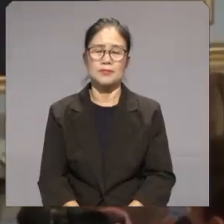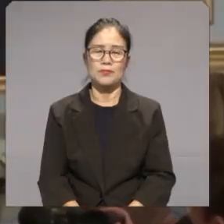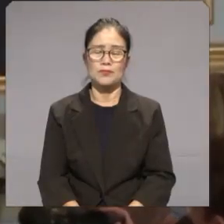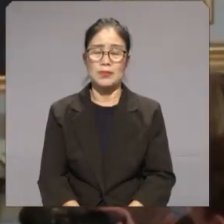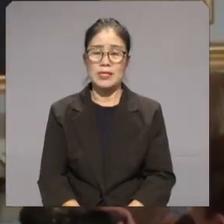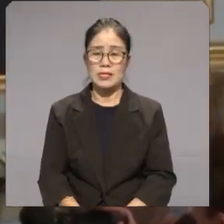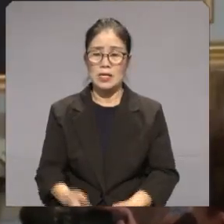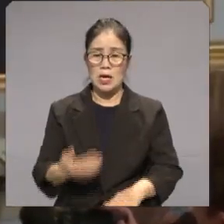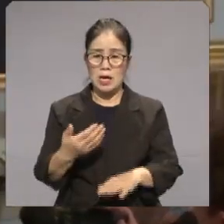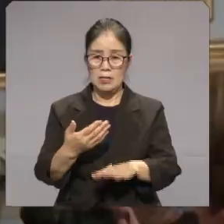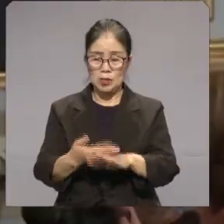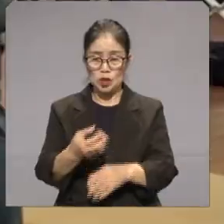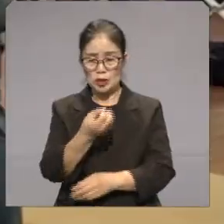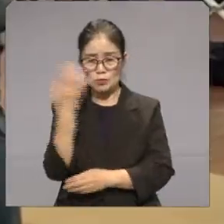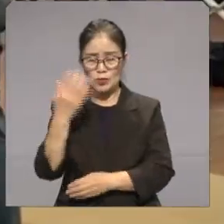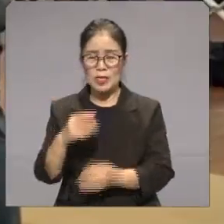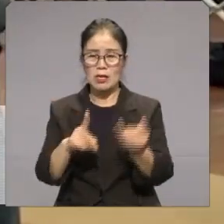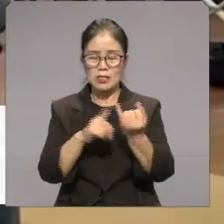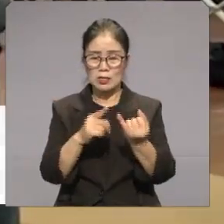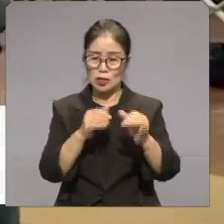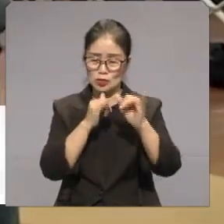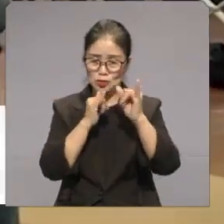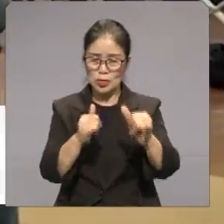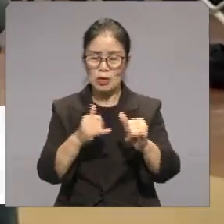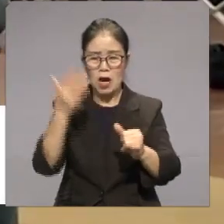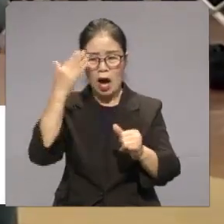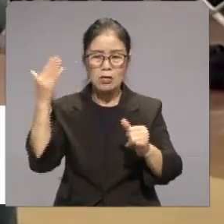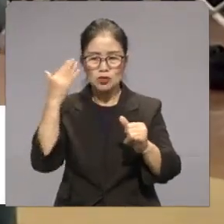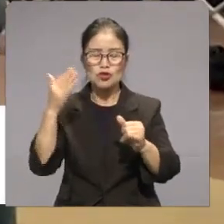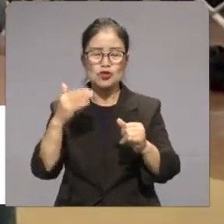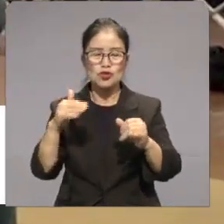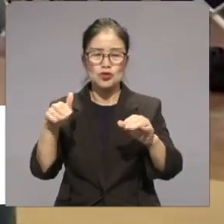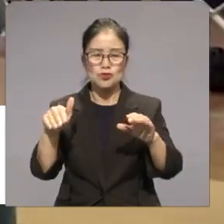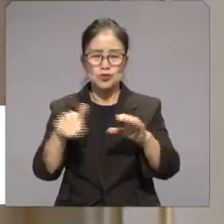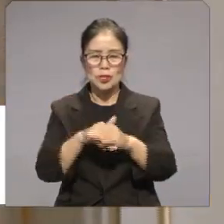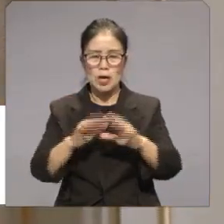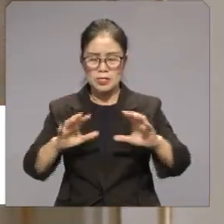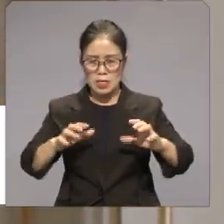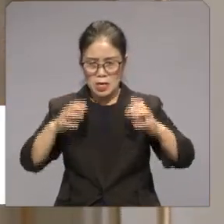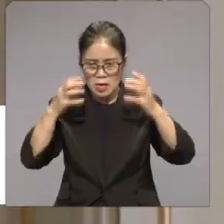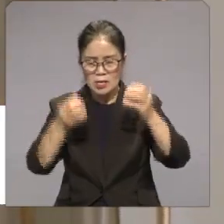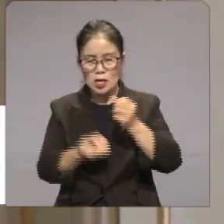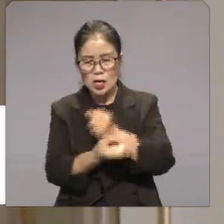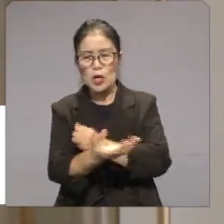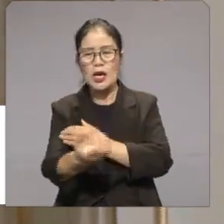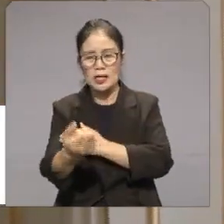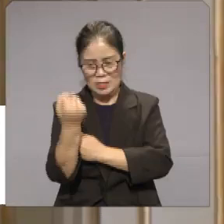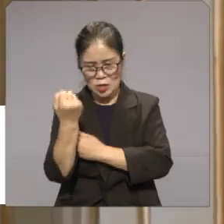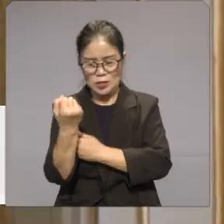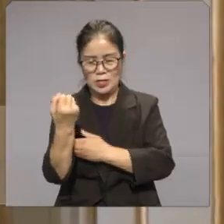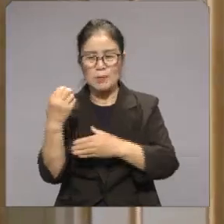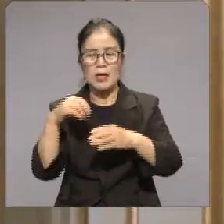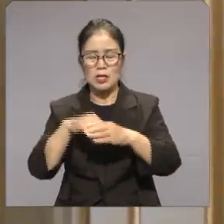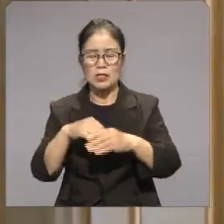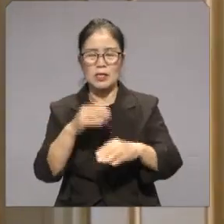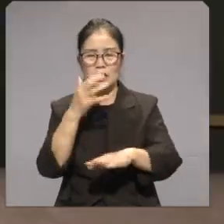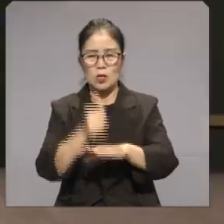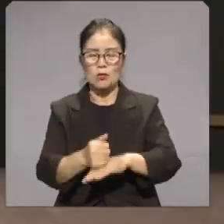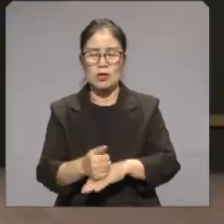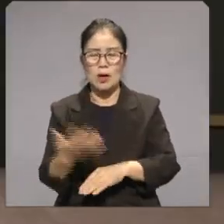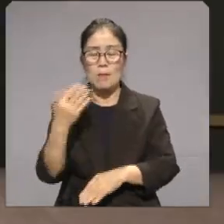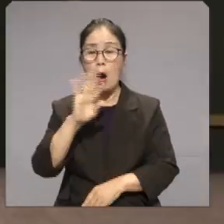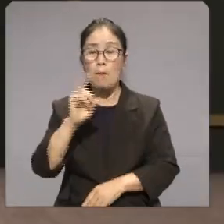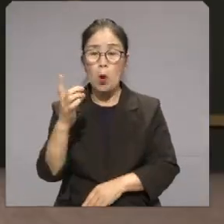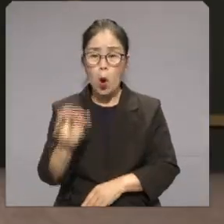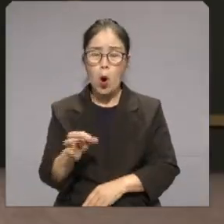AP와 로이터통신은 한강 작가의 수상은 한국 문화의 세계적 영향력이 반영된 결과라고 평했습니다. 앞서 봉준호